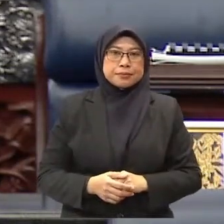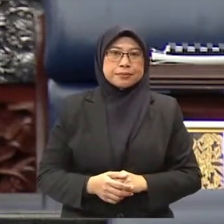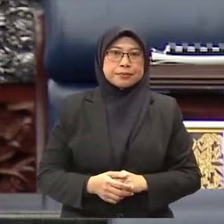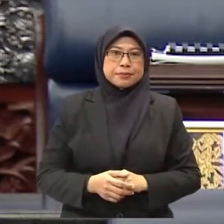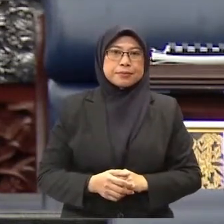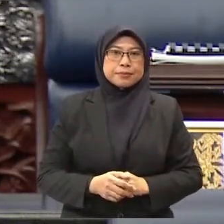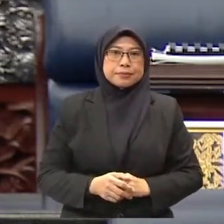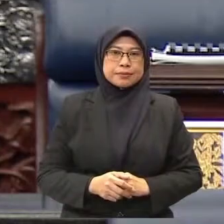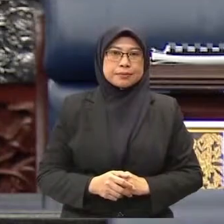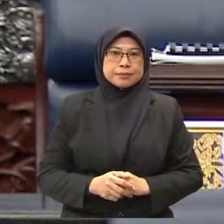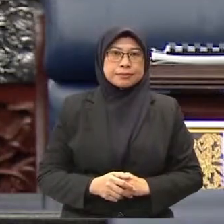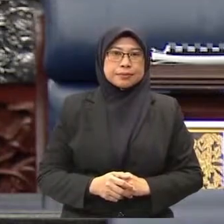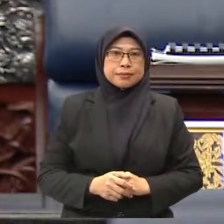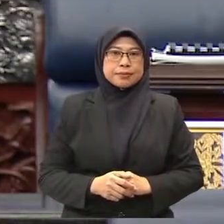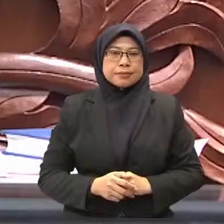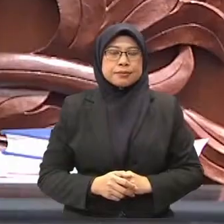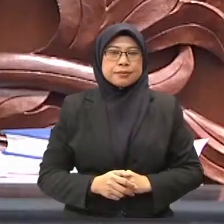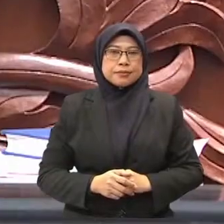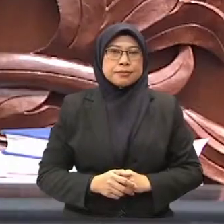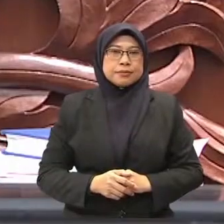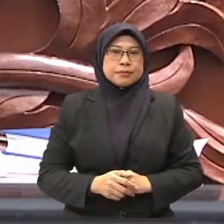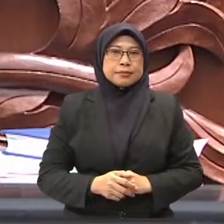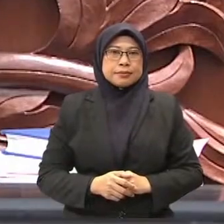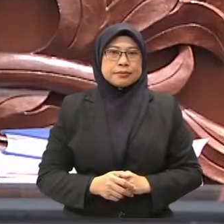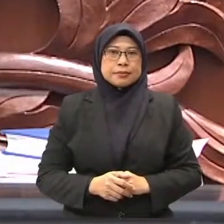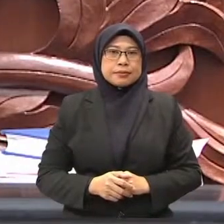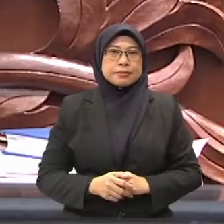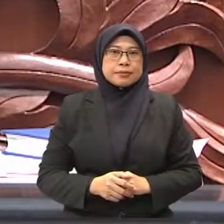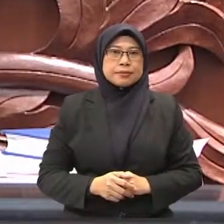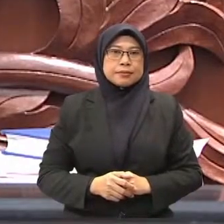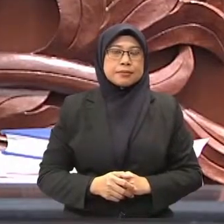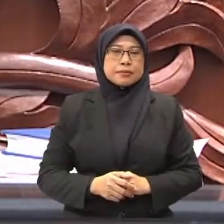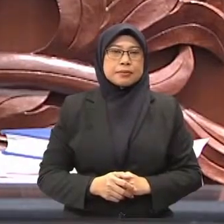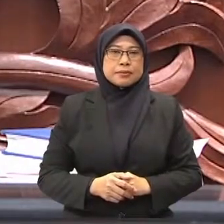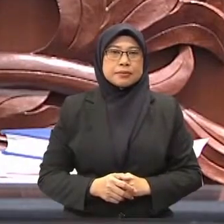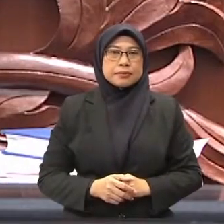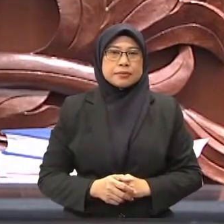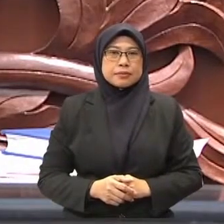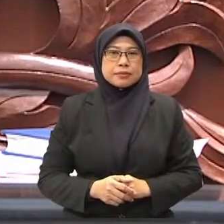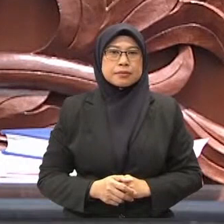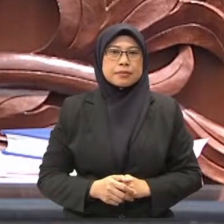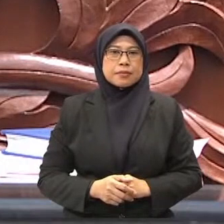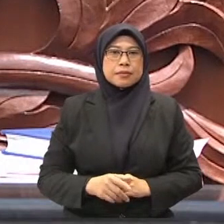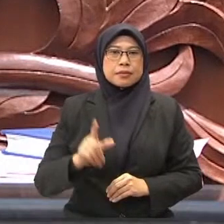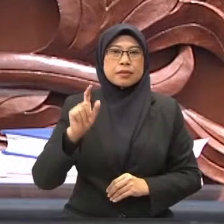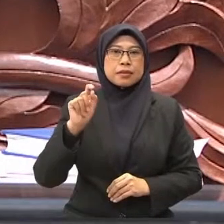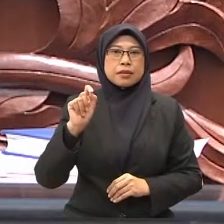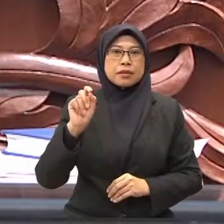tersebut. Terima kasih Yang Berhormat Menteri. Cik Tanah. Berhormat. Cik Tanah. Okay. Tekan. Yang Berhormat Tumpat.